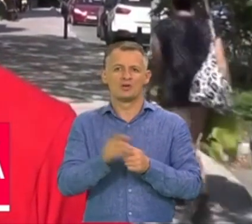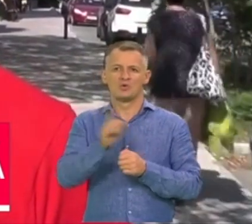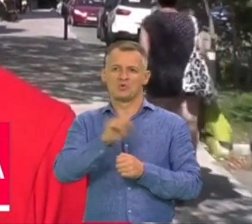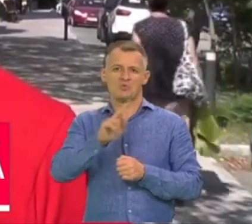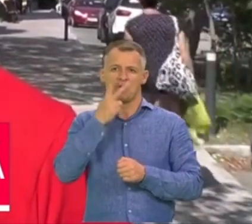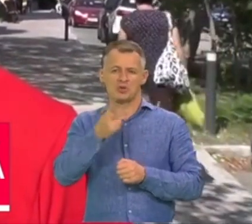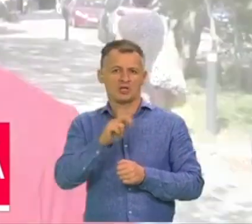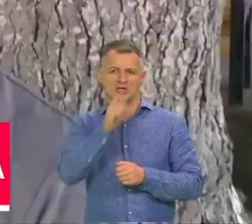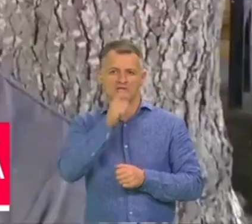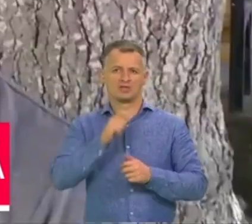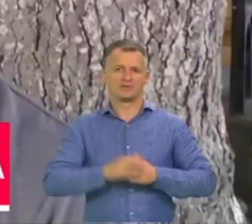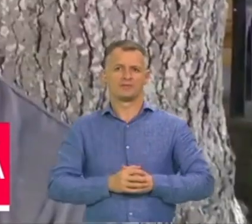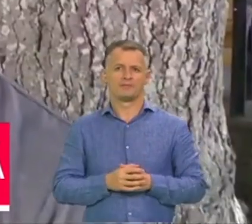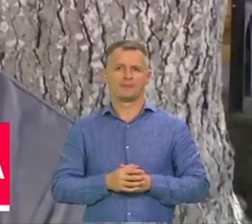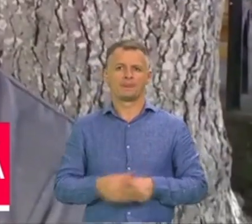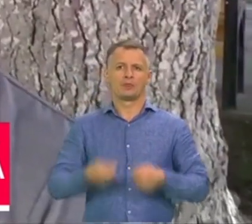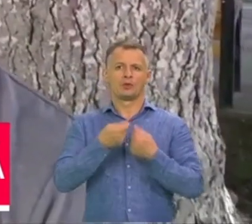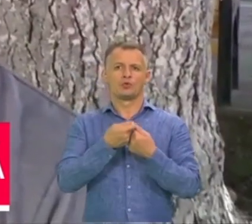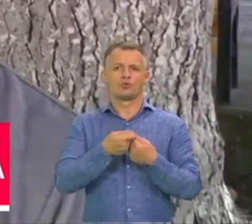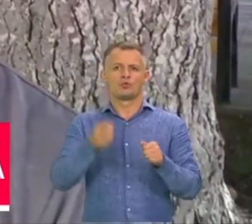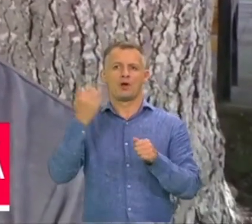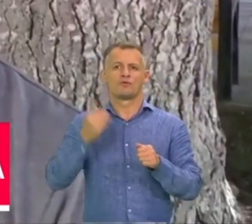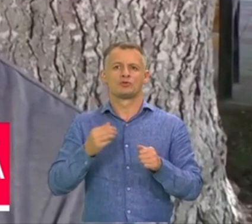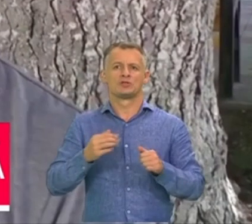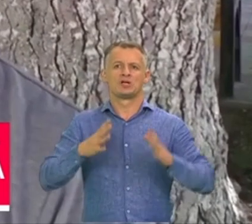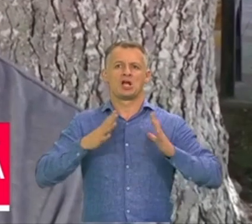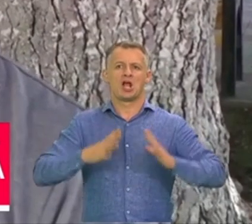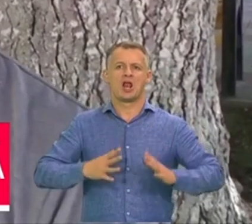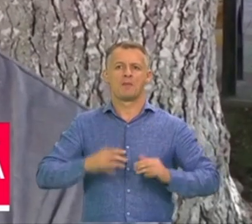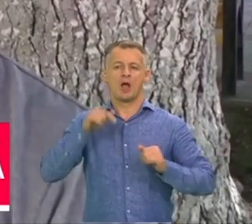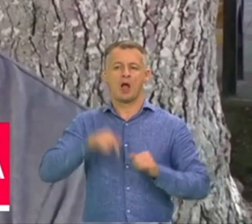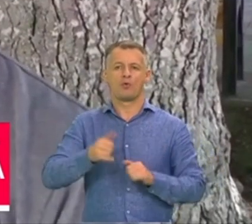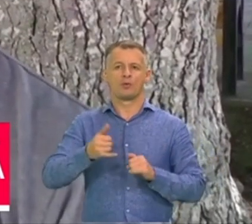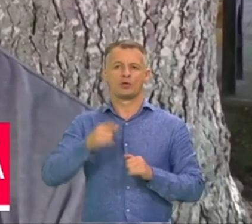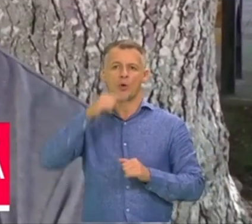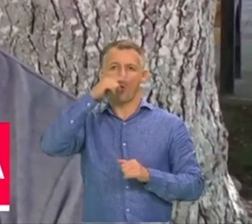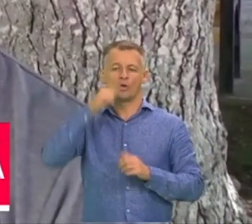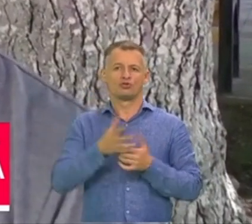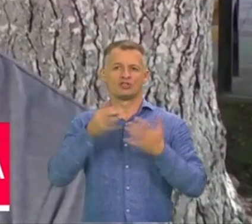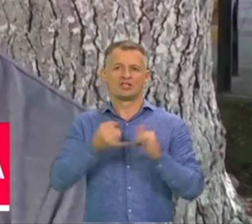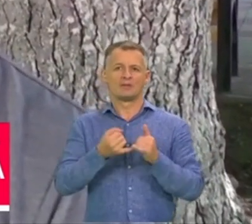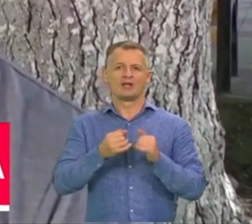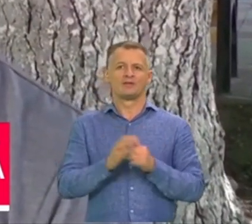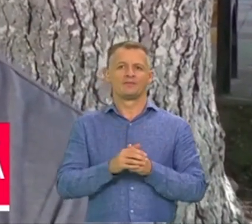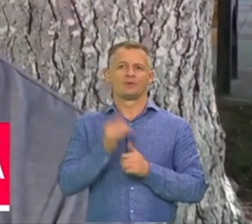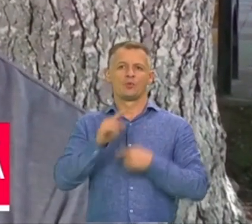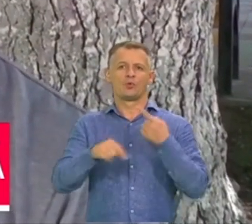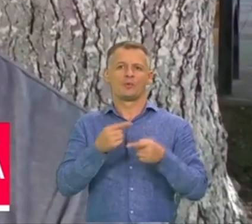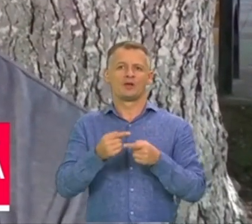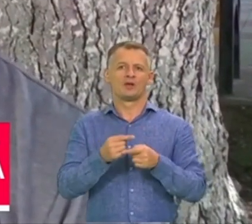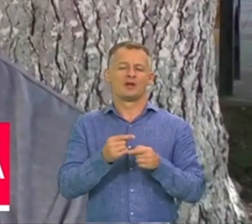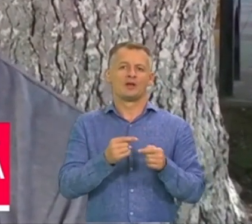полез новости смотреть. Сейчас в городе обстановка спокойная. Люди даже с любопытством